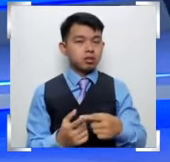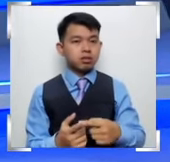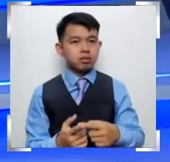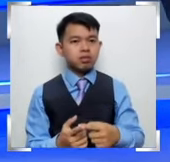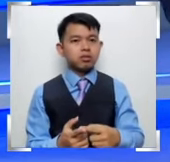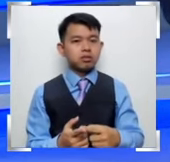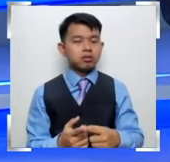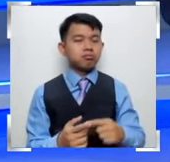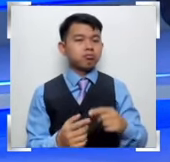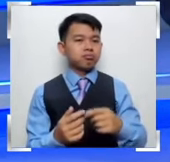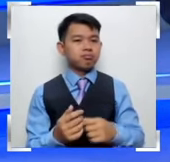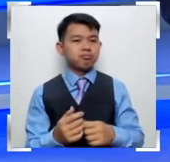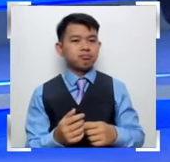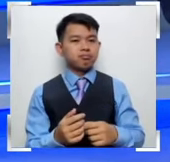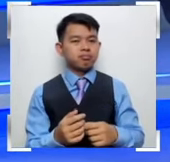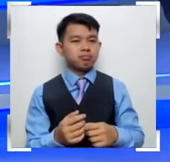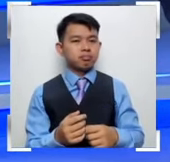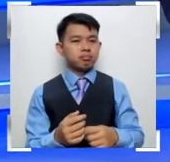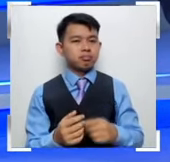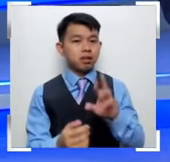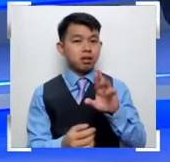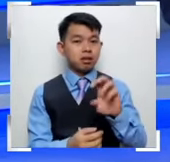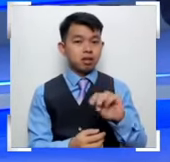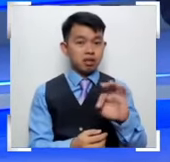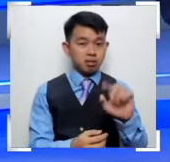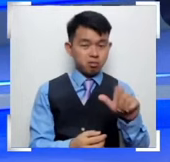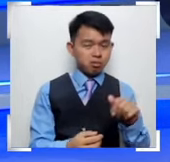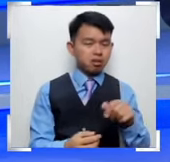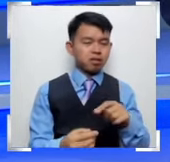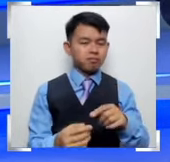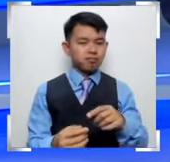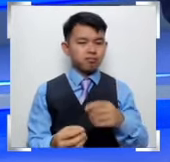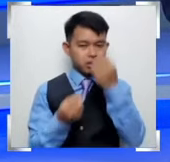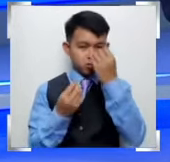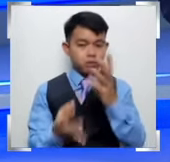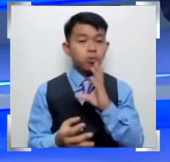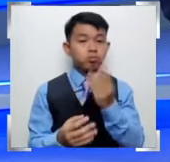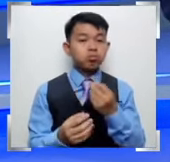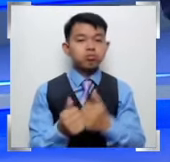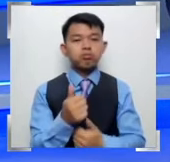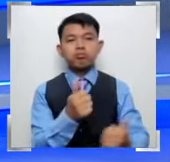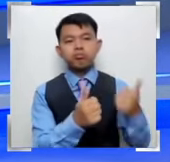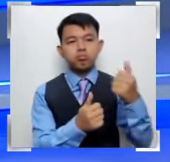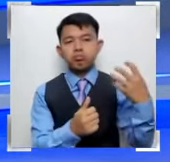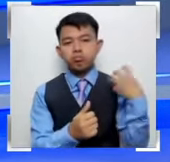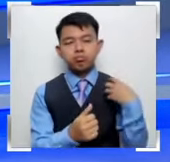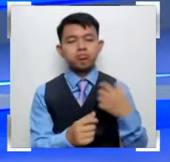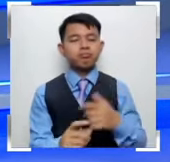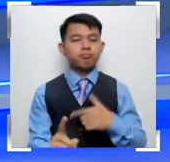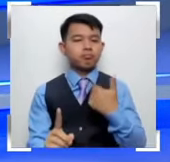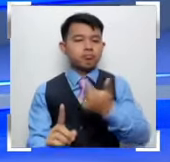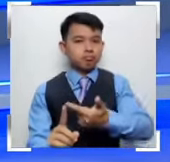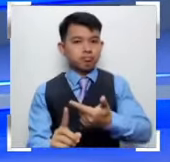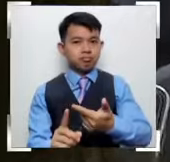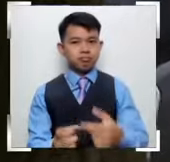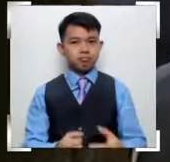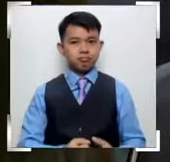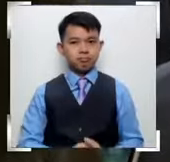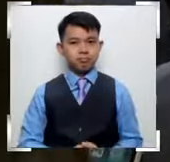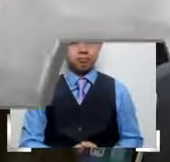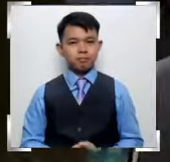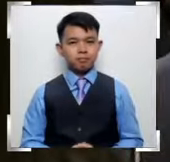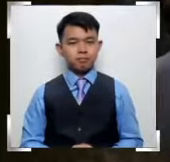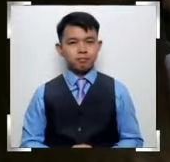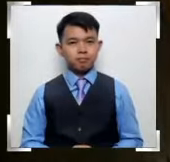ang mastermind. Saksi sila Marisol Abdurrahman, Emil Sumangil at Salima Refran.